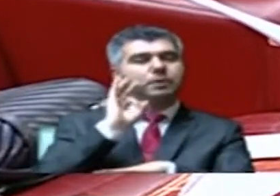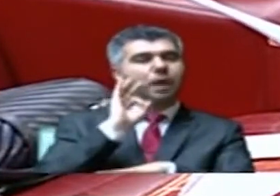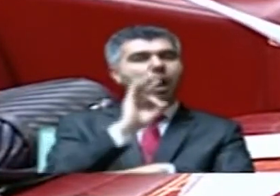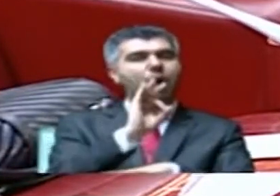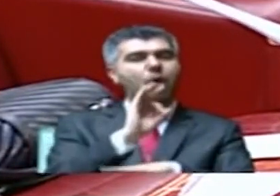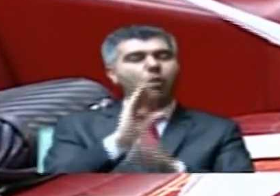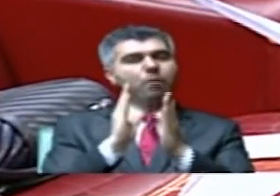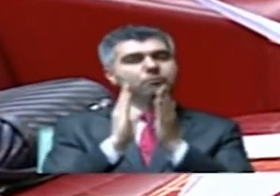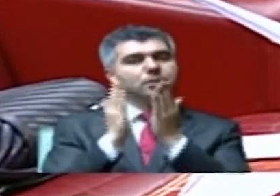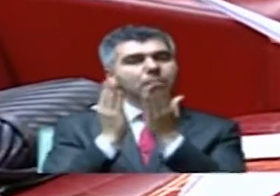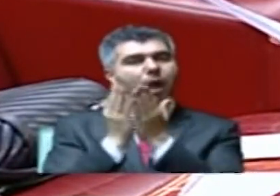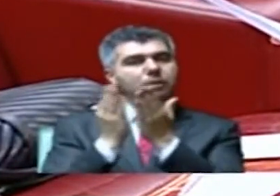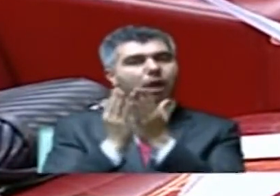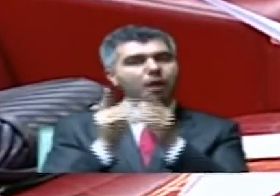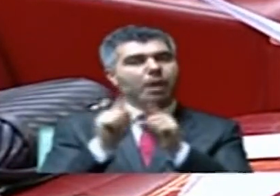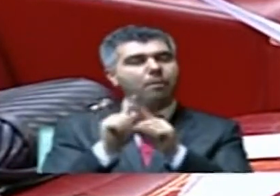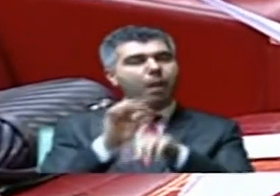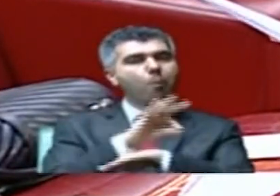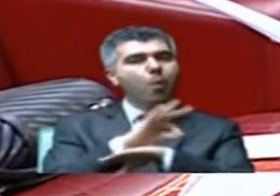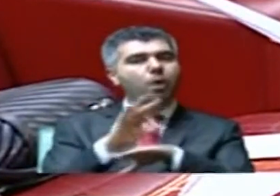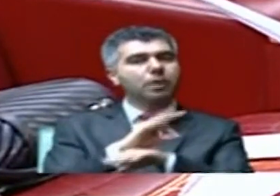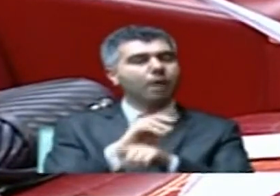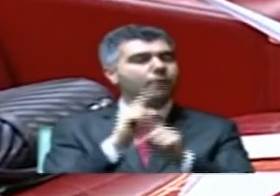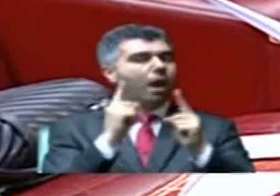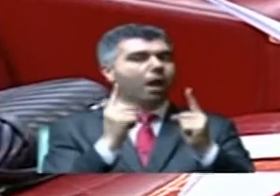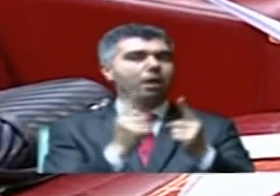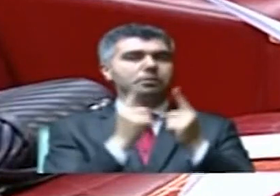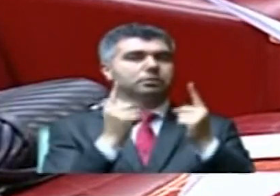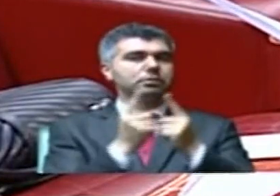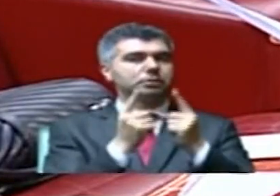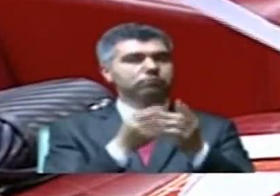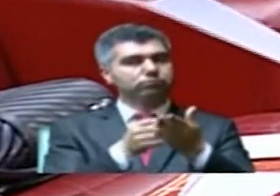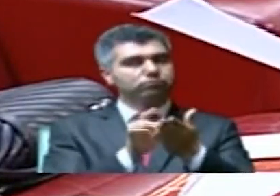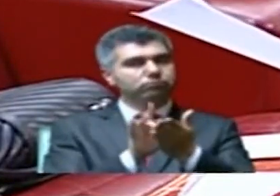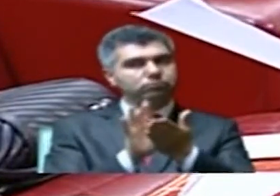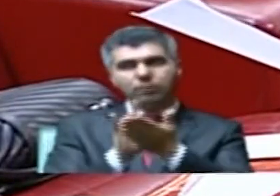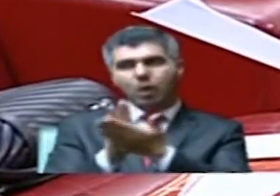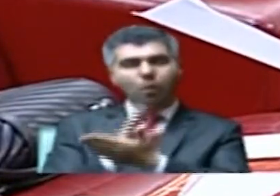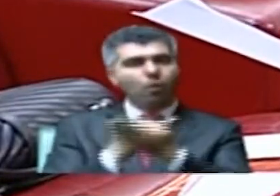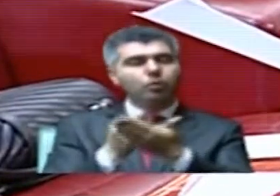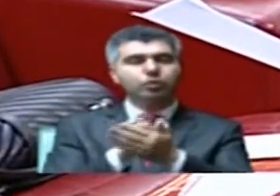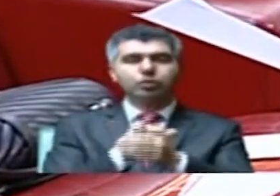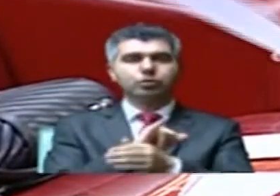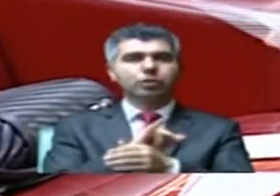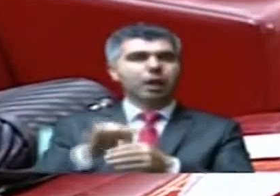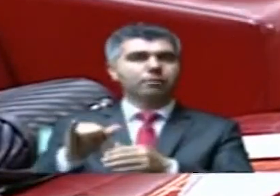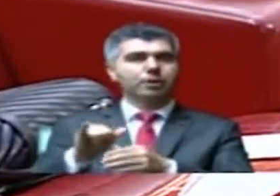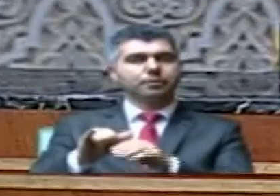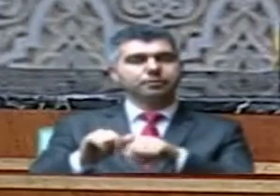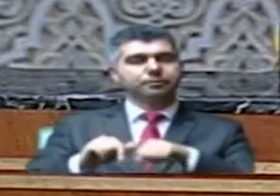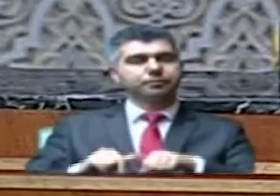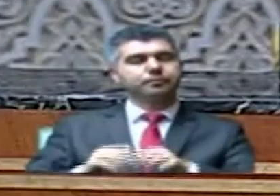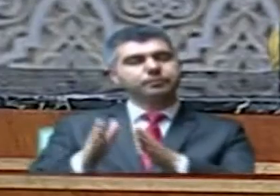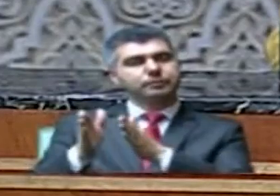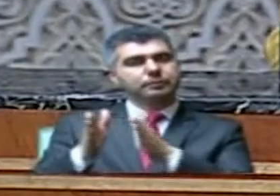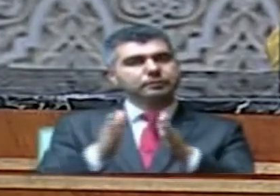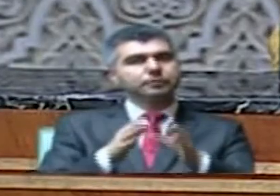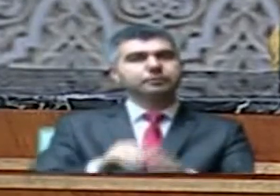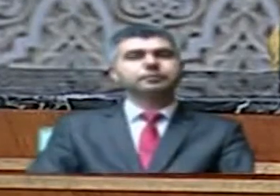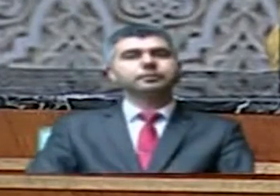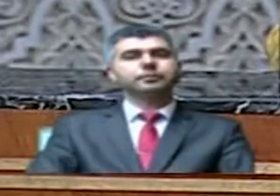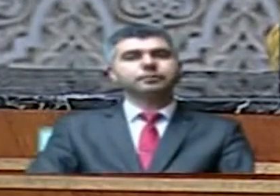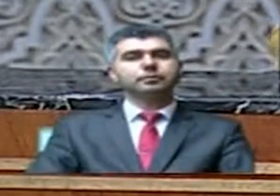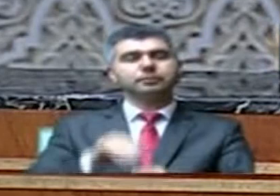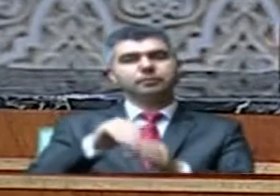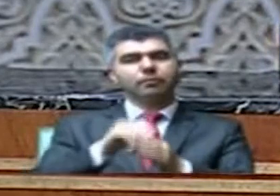لهذه المراكز بإطار الوظيفة العمومية المدبر من طرف قطاع السياحة، وشكرا. شكرا، الكلمة لأحد